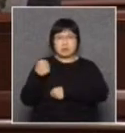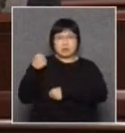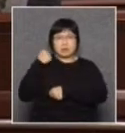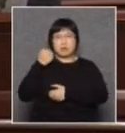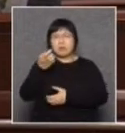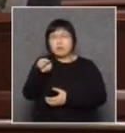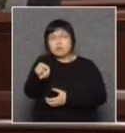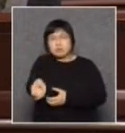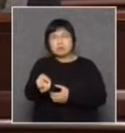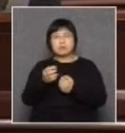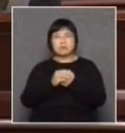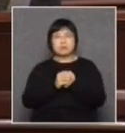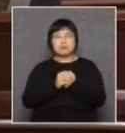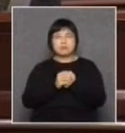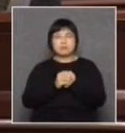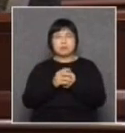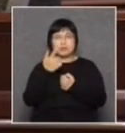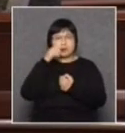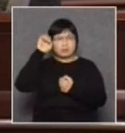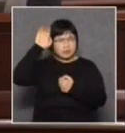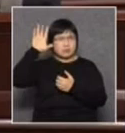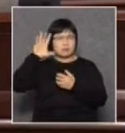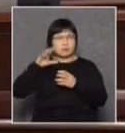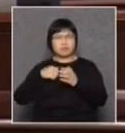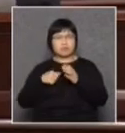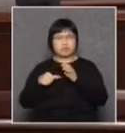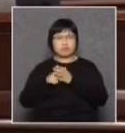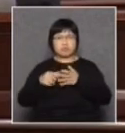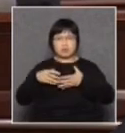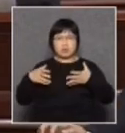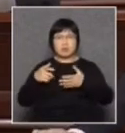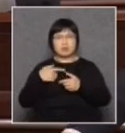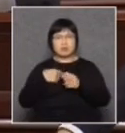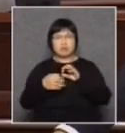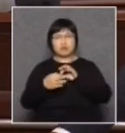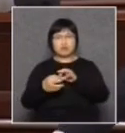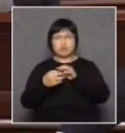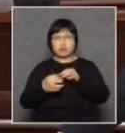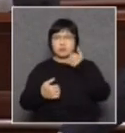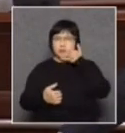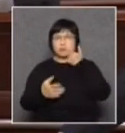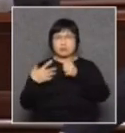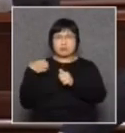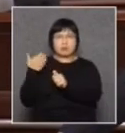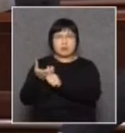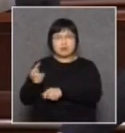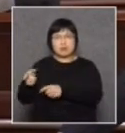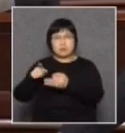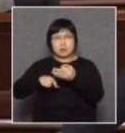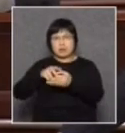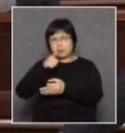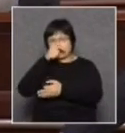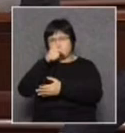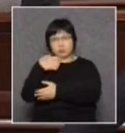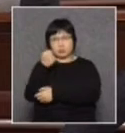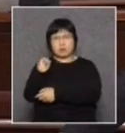少，創新領域最大範的叫通訊呢仍然歸蘇錦良局長的局繼續管